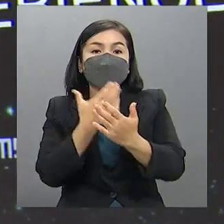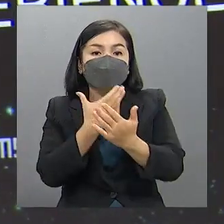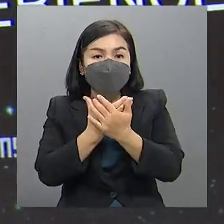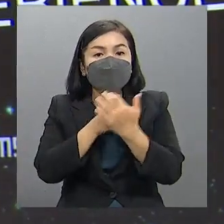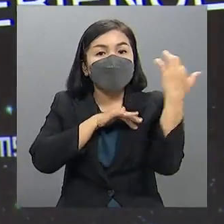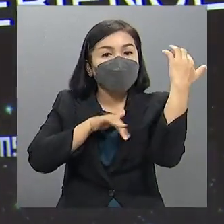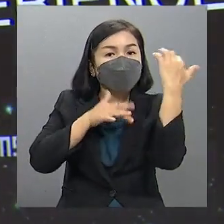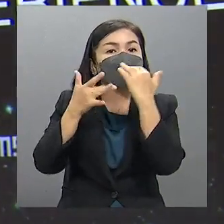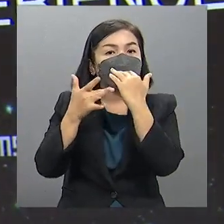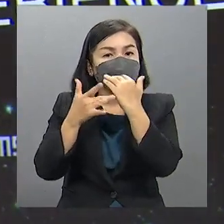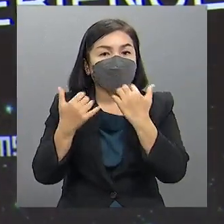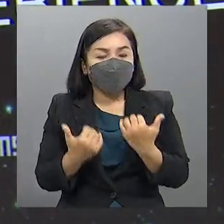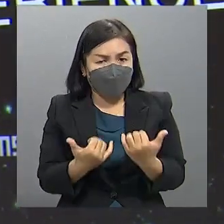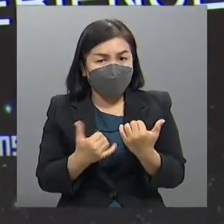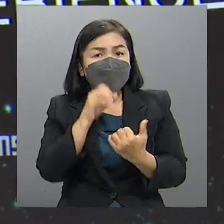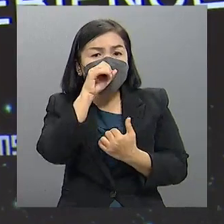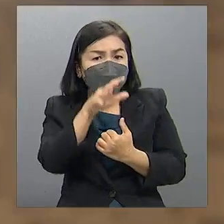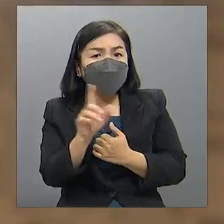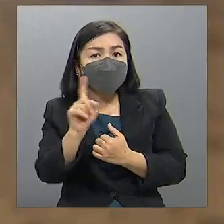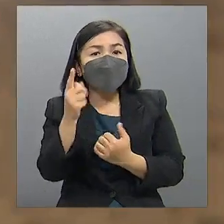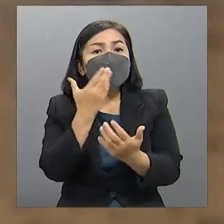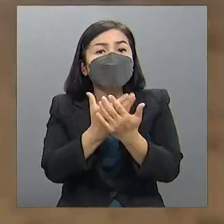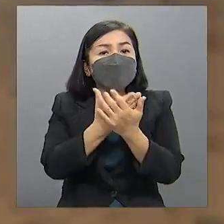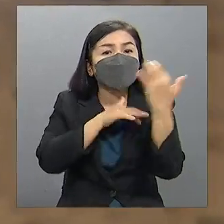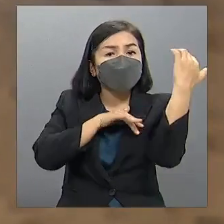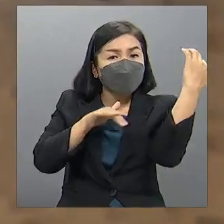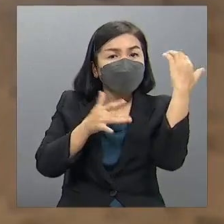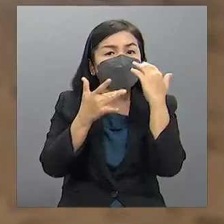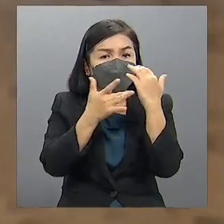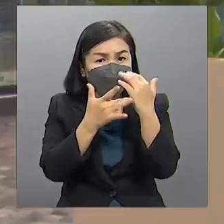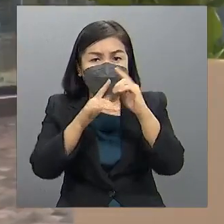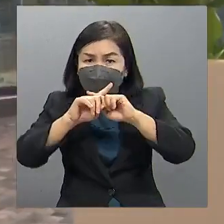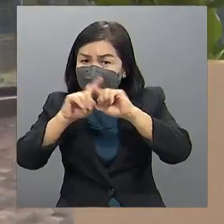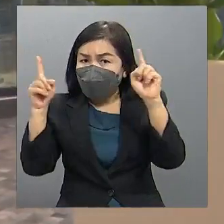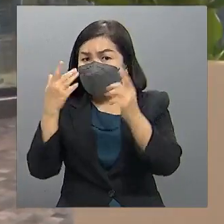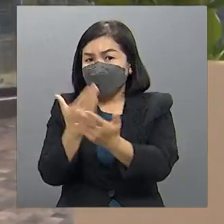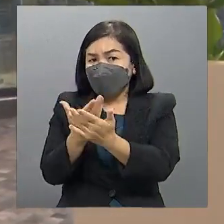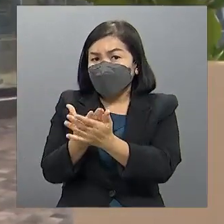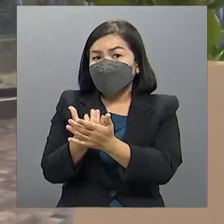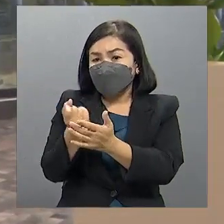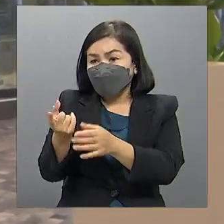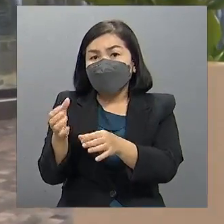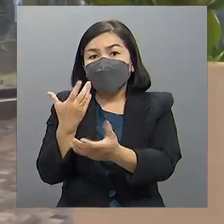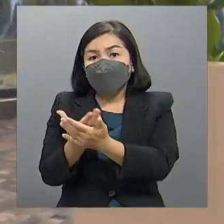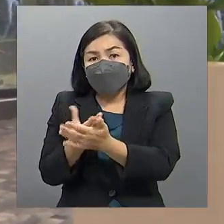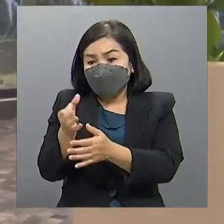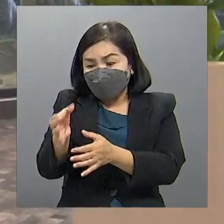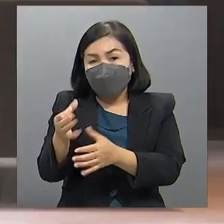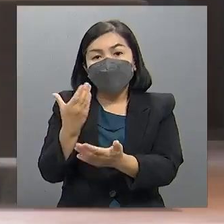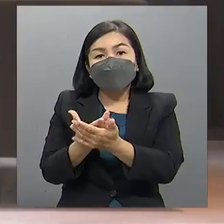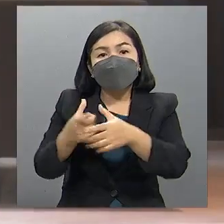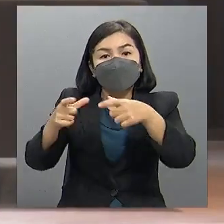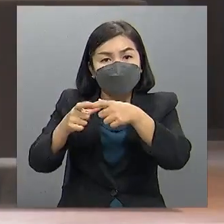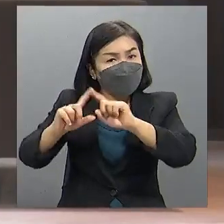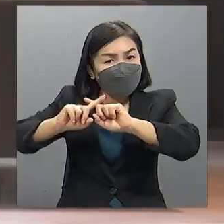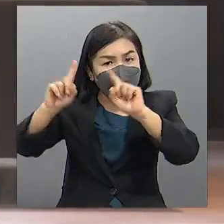โพสลิงค์ชาก็บอกว่ากระจก currencyนี่มันแตกต่างไปจากเงินในอดีตและด้วยหน้าที่ของธนาคารแห่งประเทศไทยนะคะก็เลยต้องเข้า